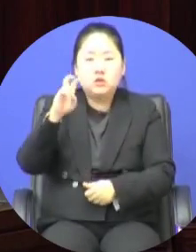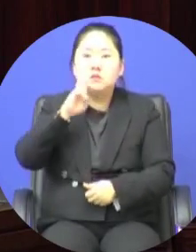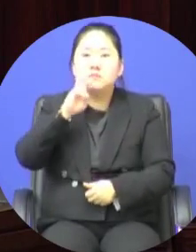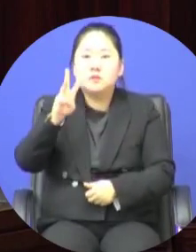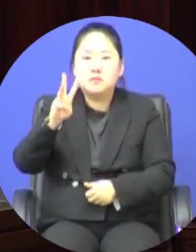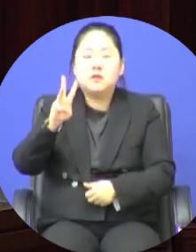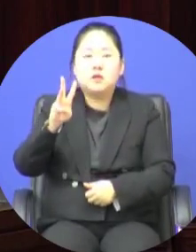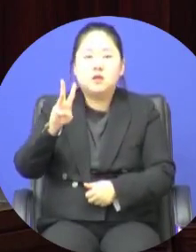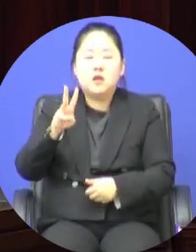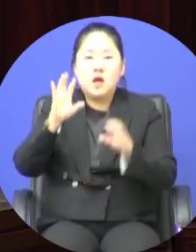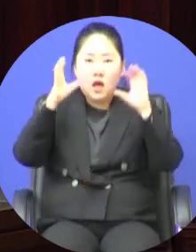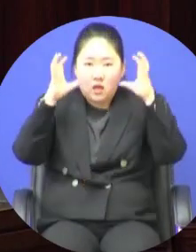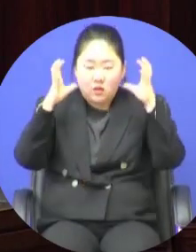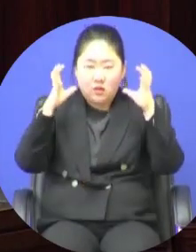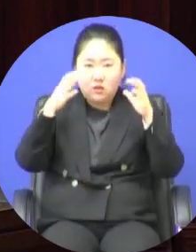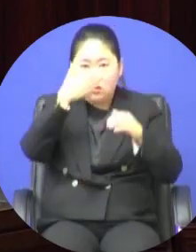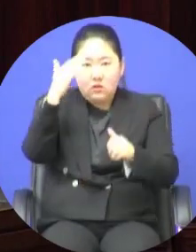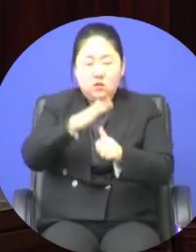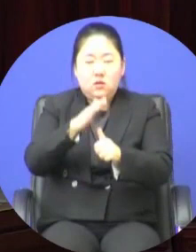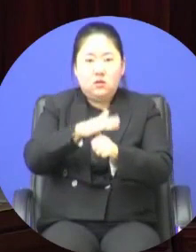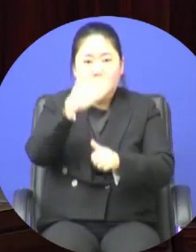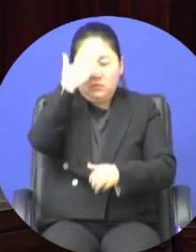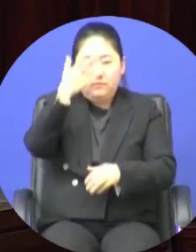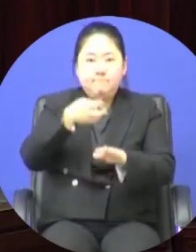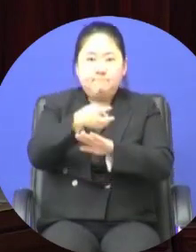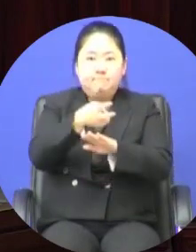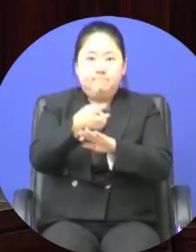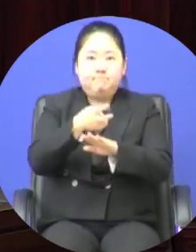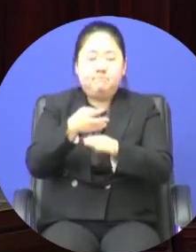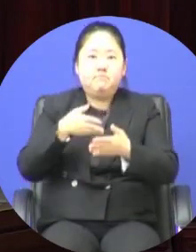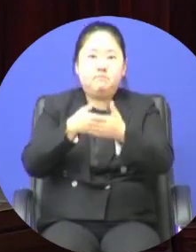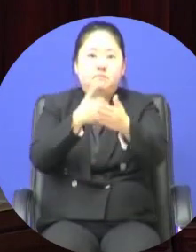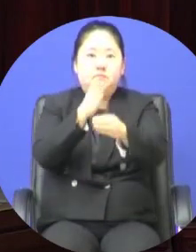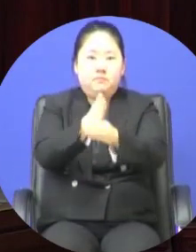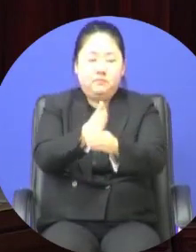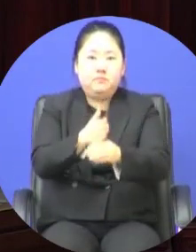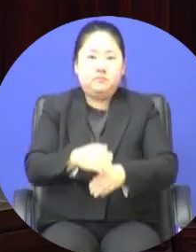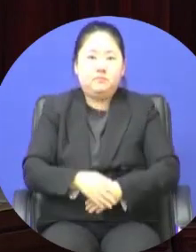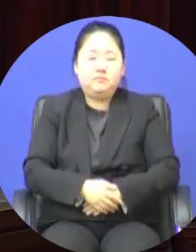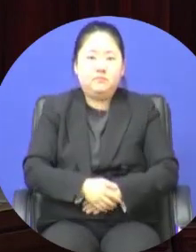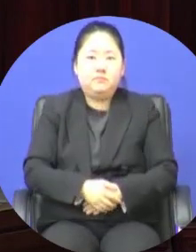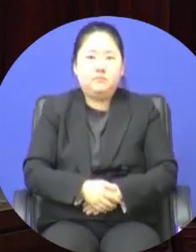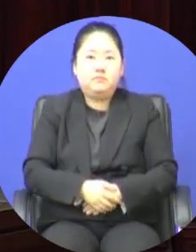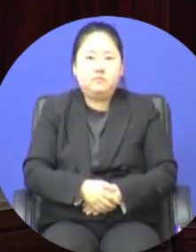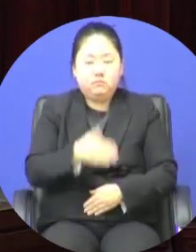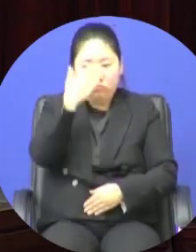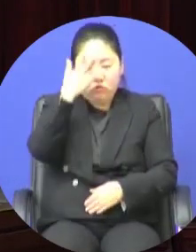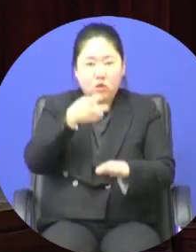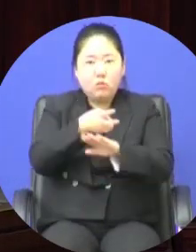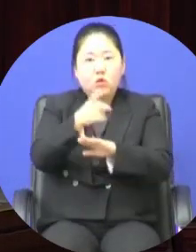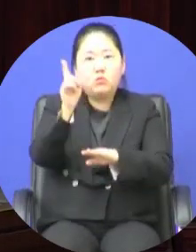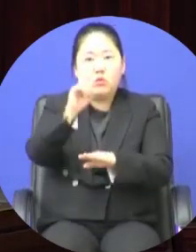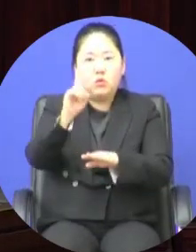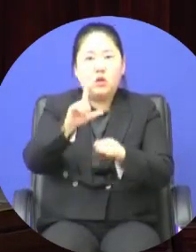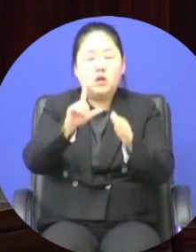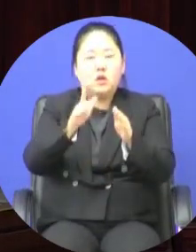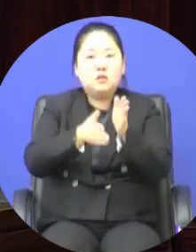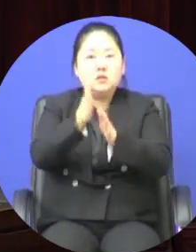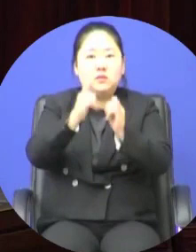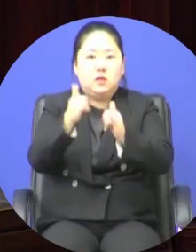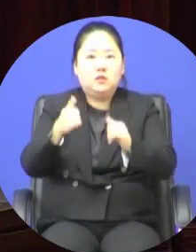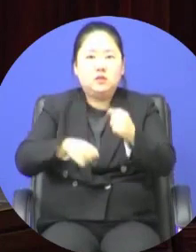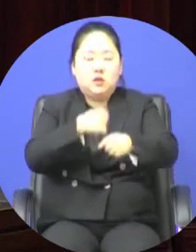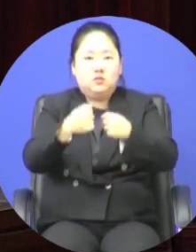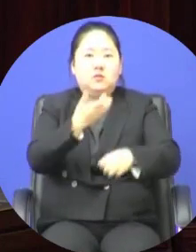이하 아동 청소년을 무상교통 대상으로 확대하는 것을 추진하고 있습니다. 무상교통은 시민의 자유로운 이동권을